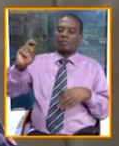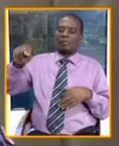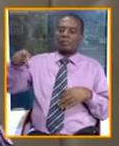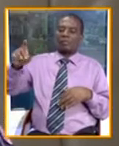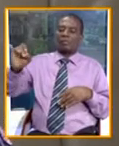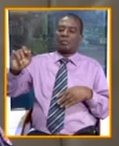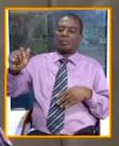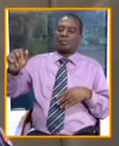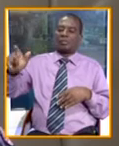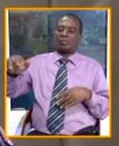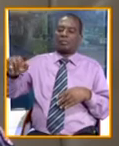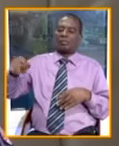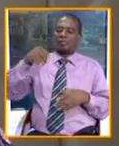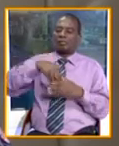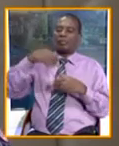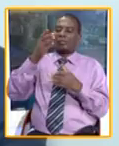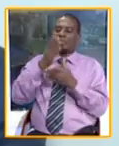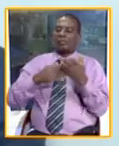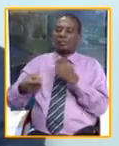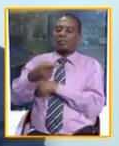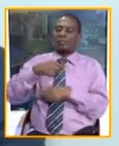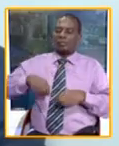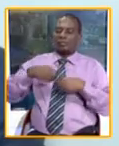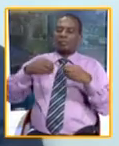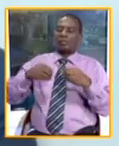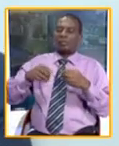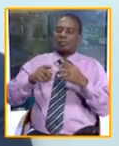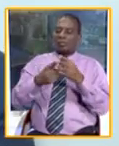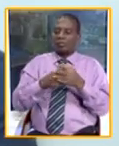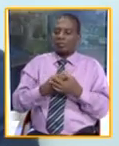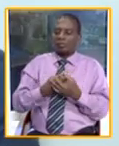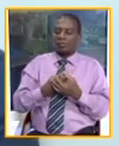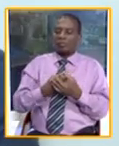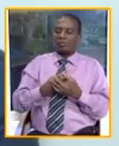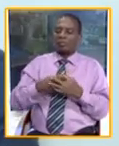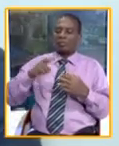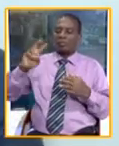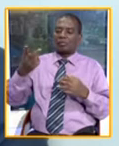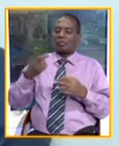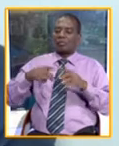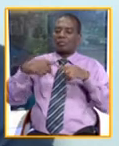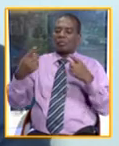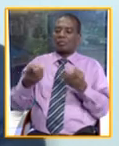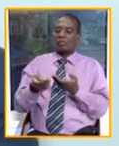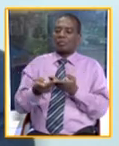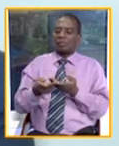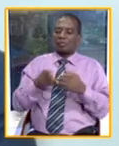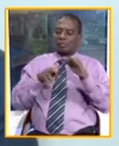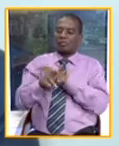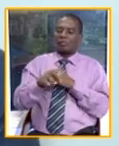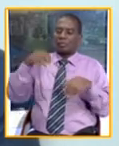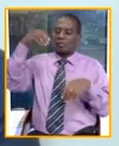jours, nous allons lancer le processus de recrutement d'une seconde cohorte qui va encore rentrer sur le